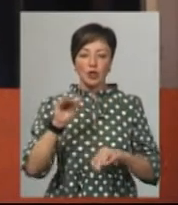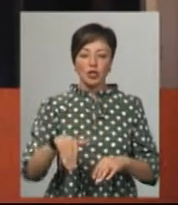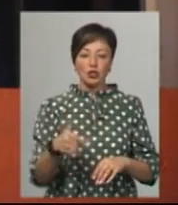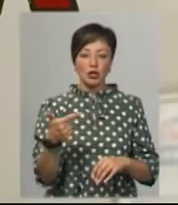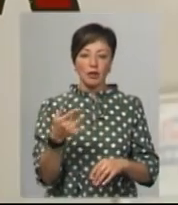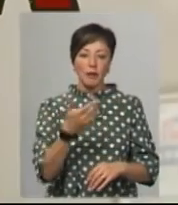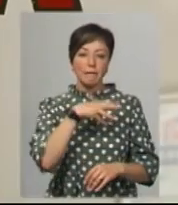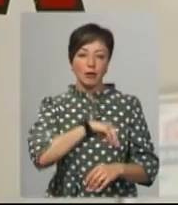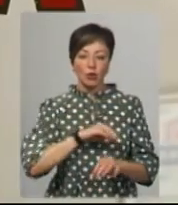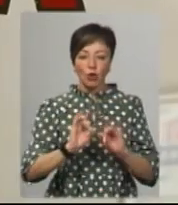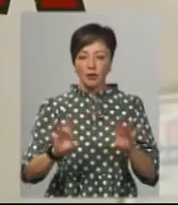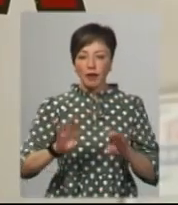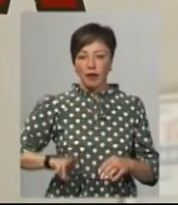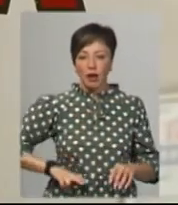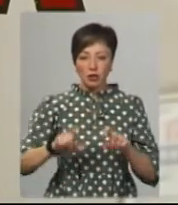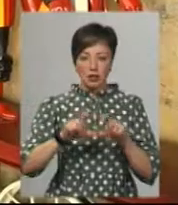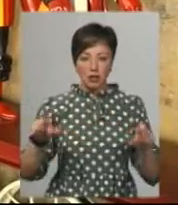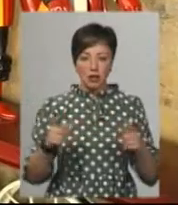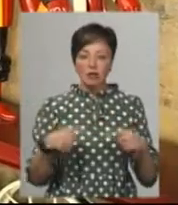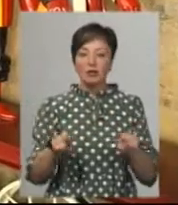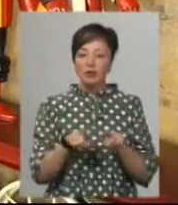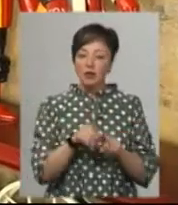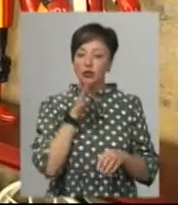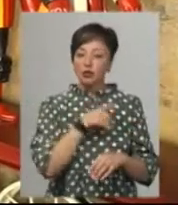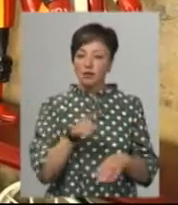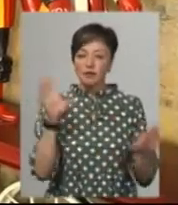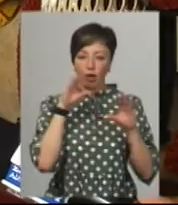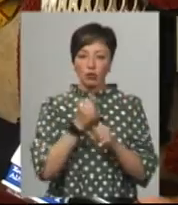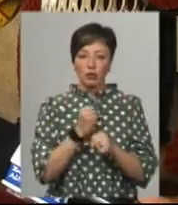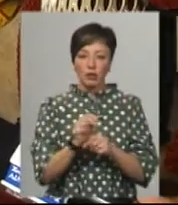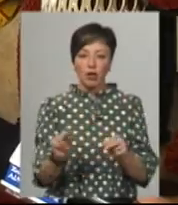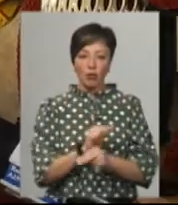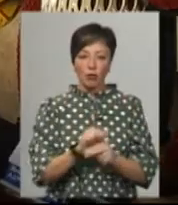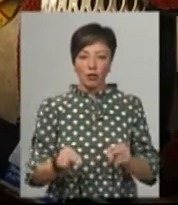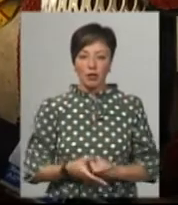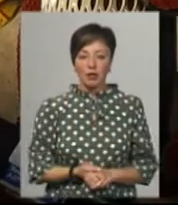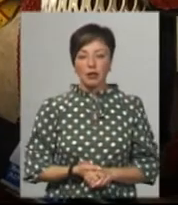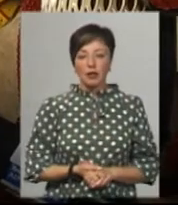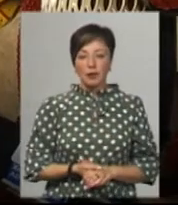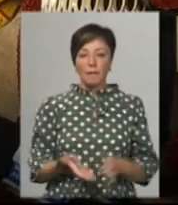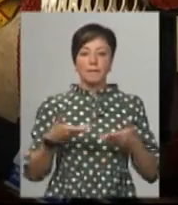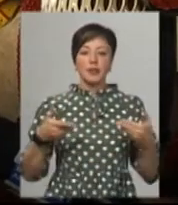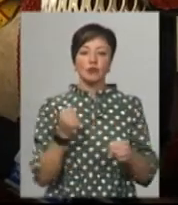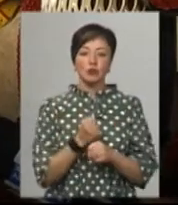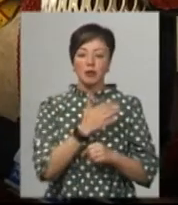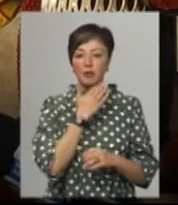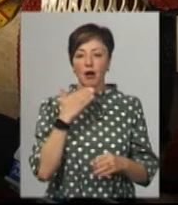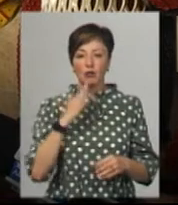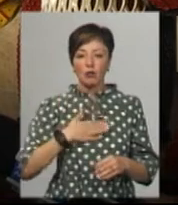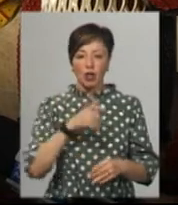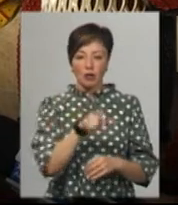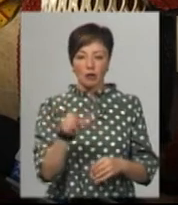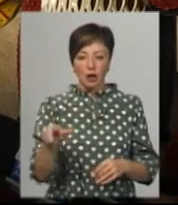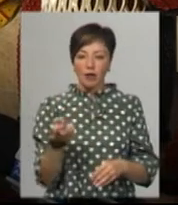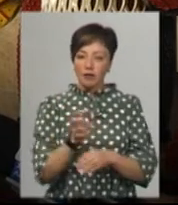прибутку, розповідає директор закладу Андрій Олесь. Та каже, за цей час вдалося зробити ремонт. Ми зробили багато для того, щоб нашим відвідувачам